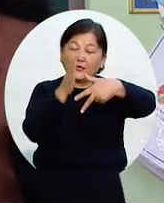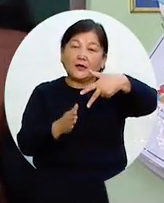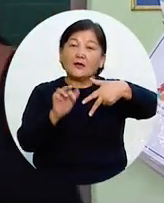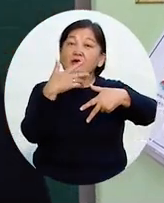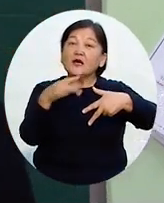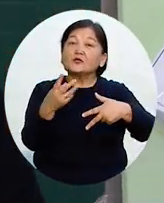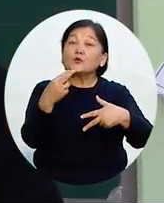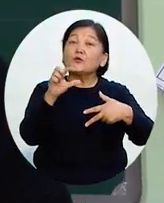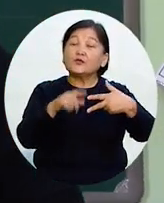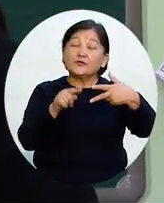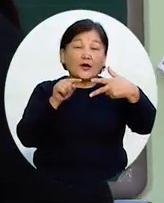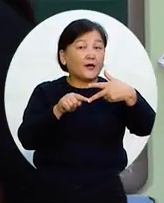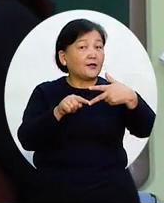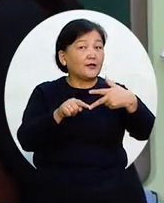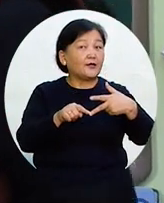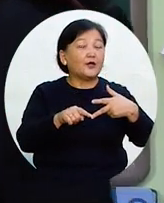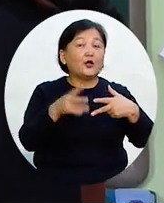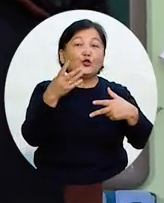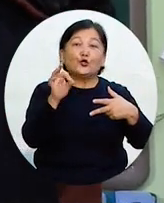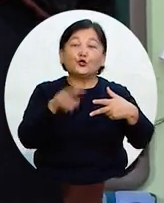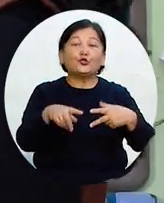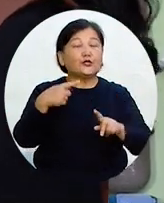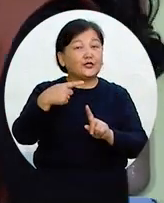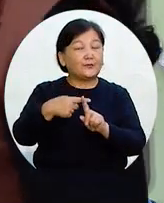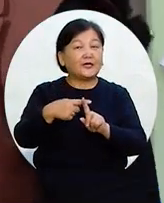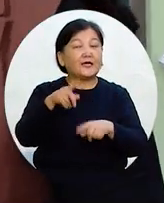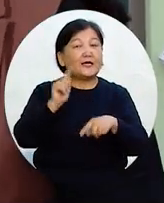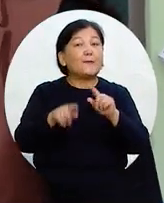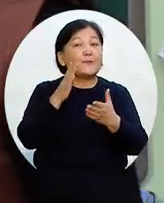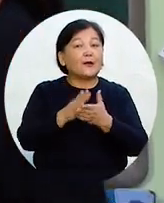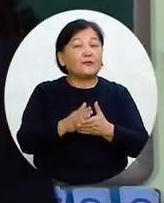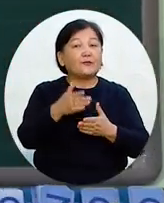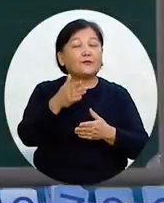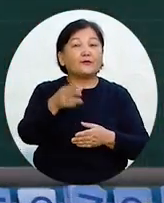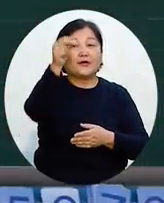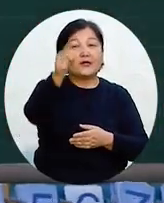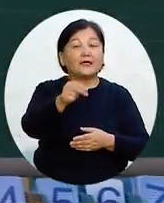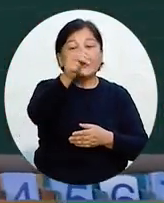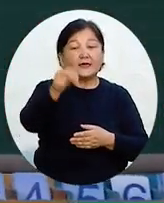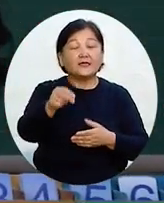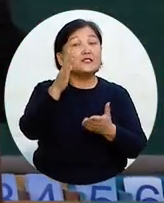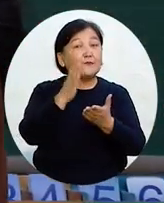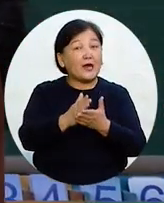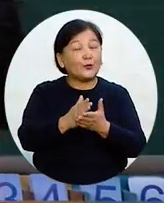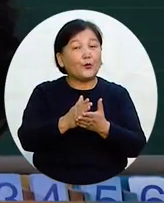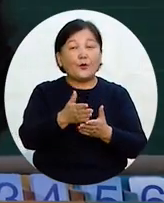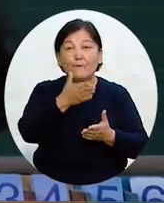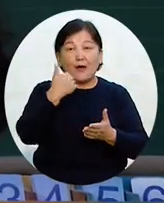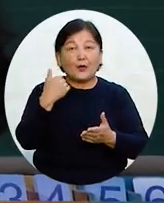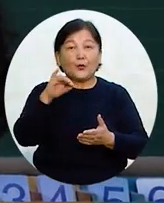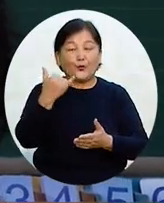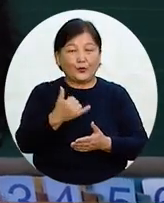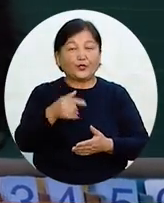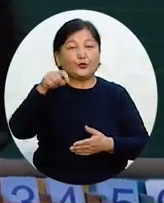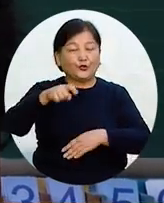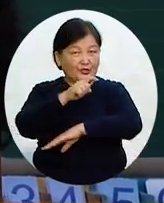ямар дагуур нөхцөл залгахаар гэдэс чиргэлж байна, ямар нөхцөл дагуур залгахад гэдэс чиргэлэхгүй шууд залган битсэн байна вэ гэдгийг өнөөдрийн хичээлээр бас